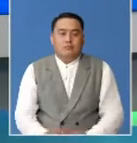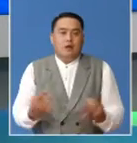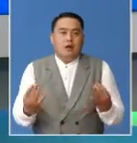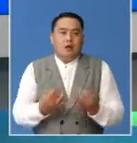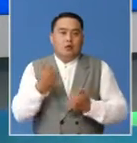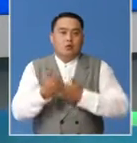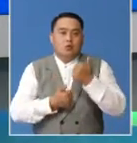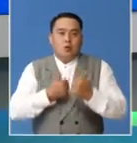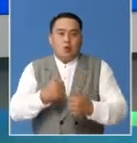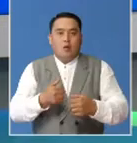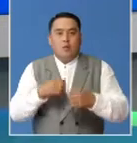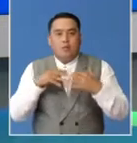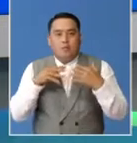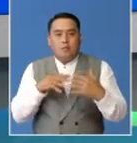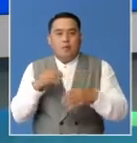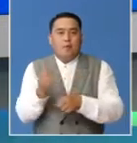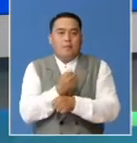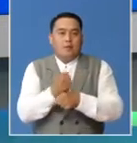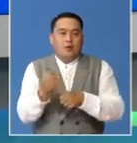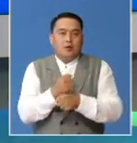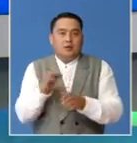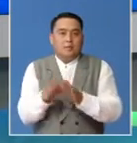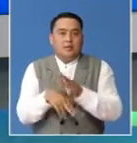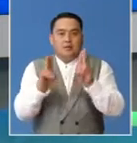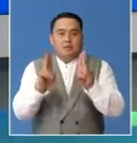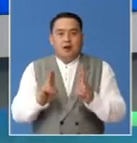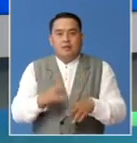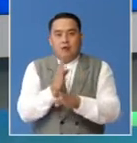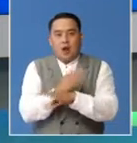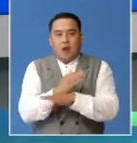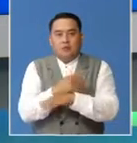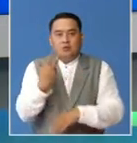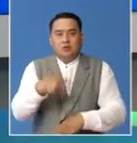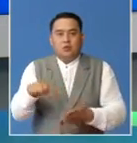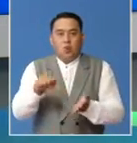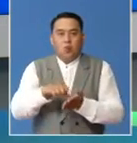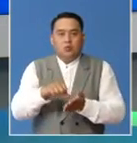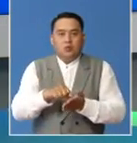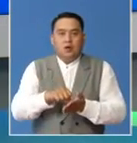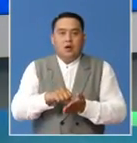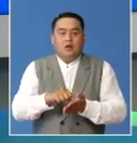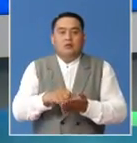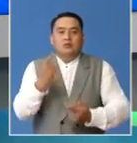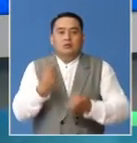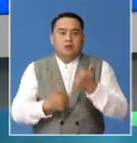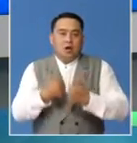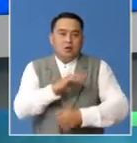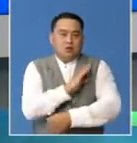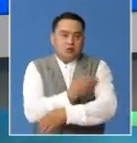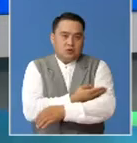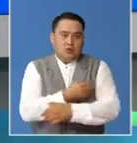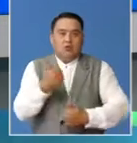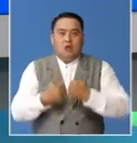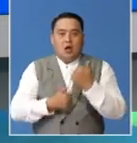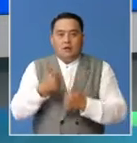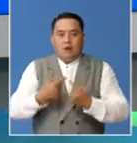Зрелищный турнир по боям без правил прошел в городе Капшигай. Более 30 участников из разных уголков страны оспаривали звание сильнейшего в